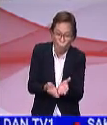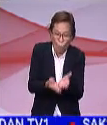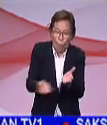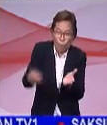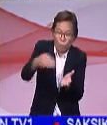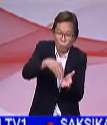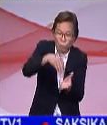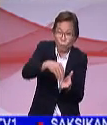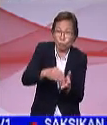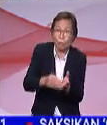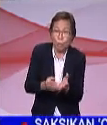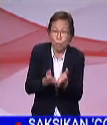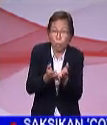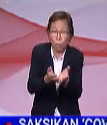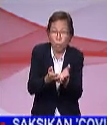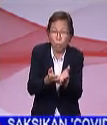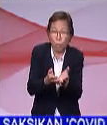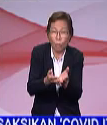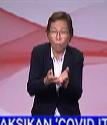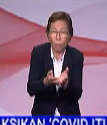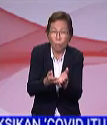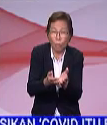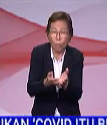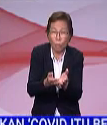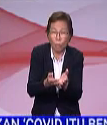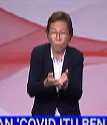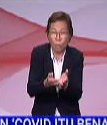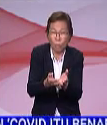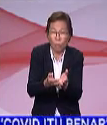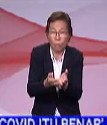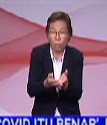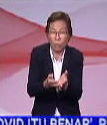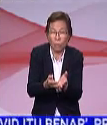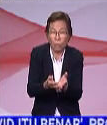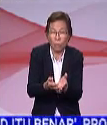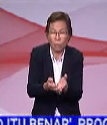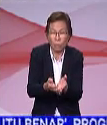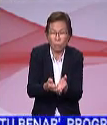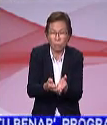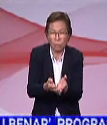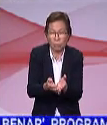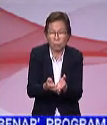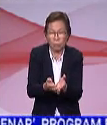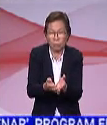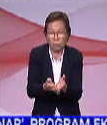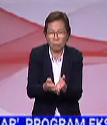lah. Bila bila bertembuk tu, bot selai dengan sendiri bot tu pun.